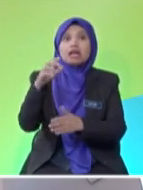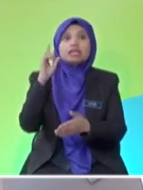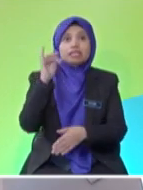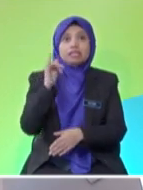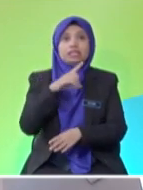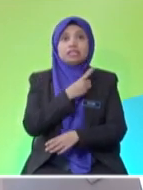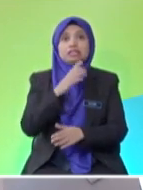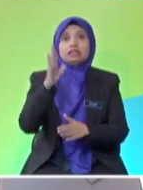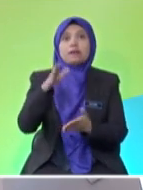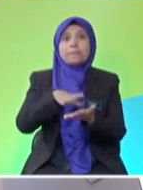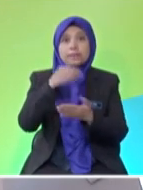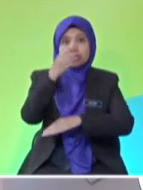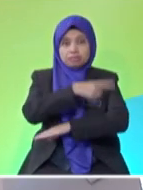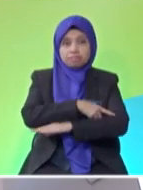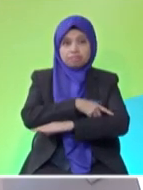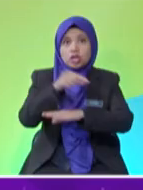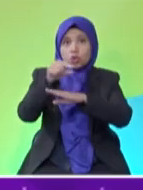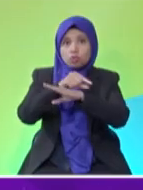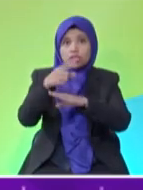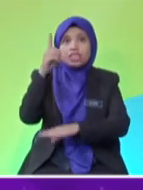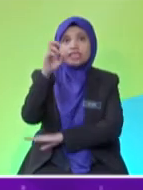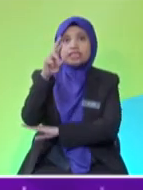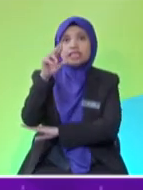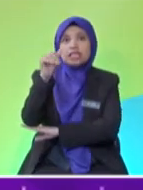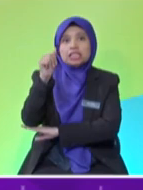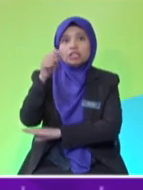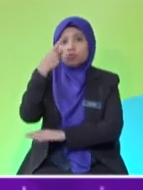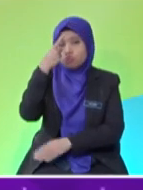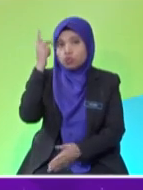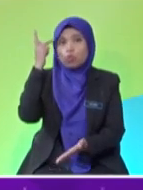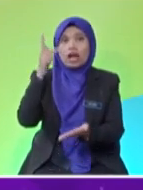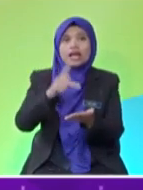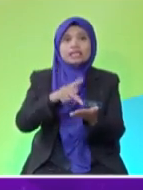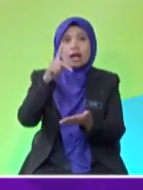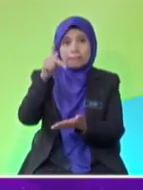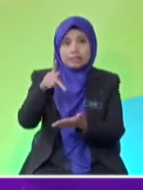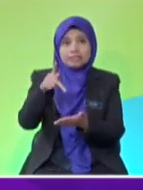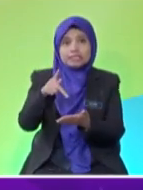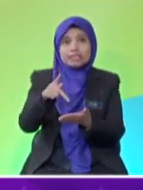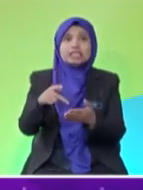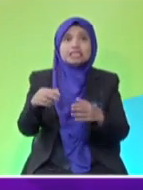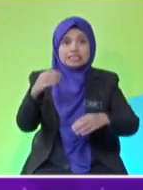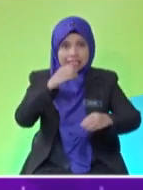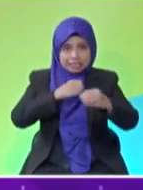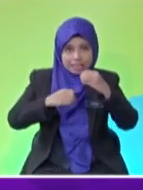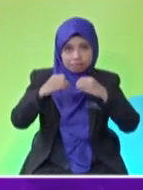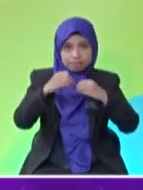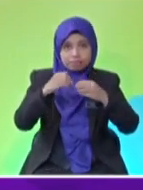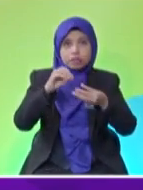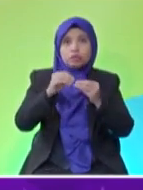hari ini yang pertama ialah menggunakan dirinya untuk mengenal pasti objek melalui penjelasan dan yang kedua